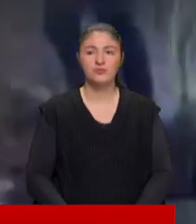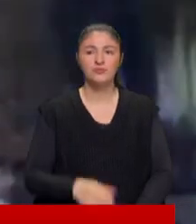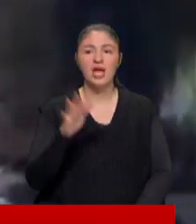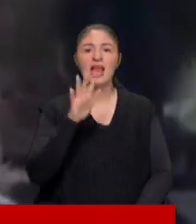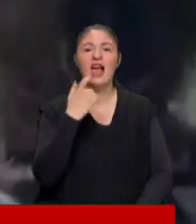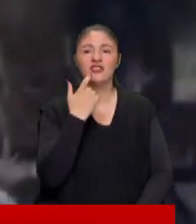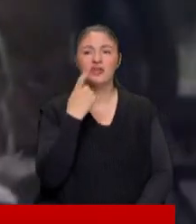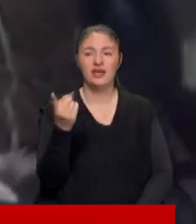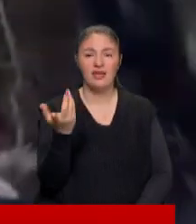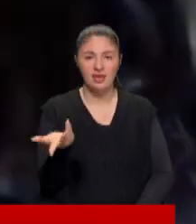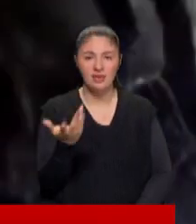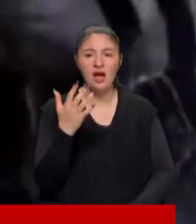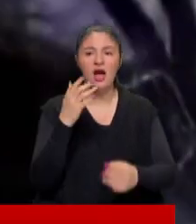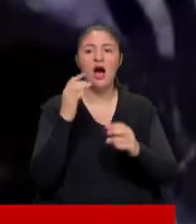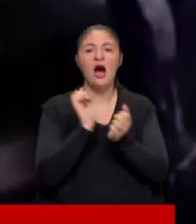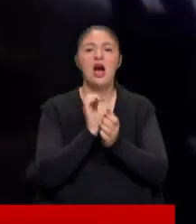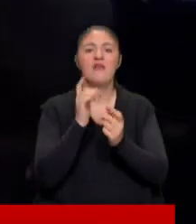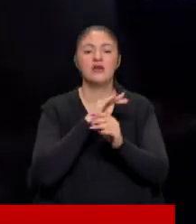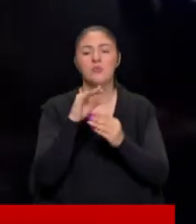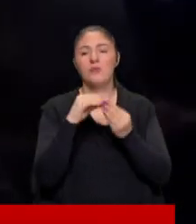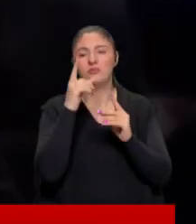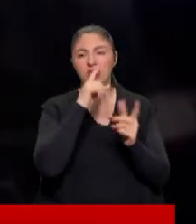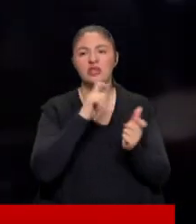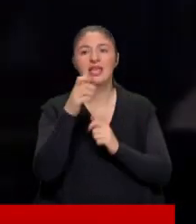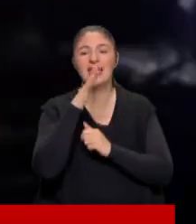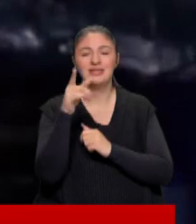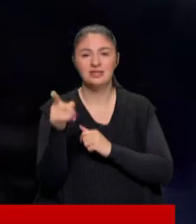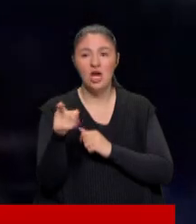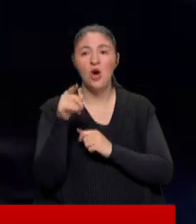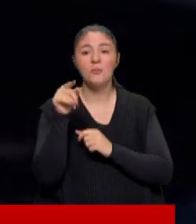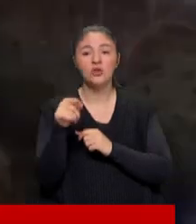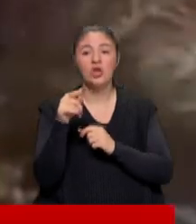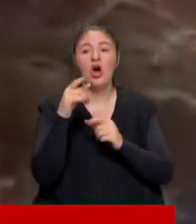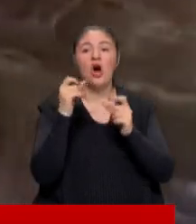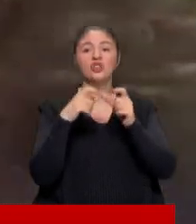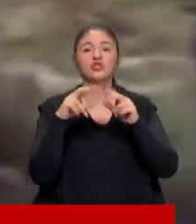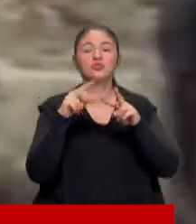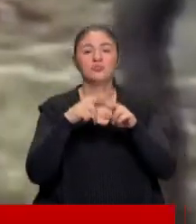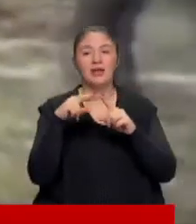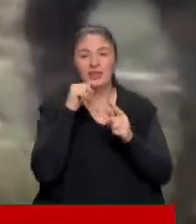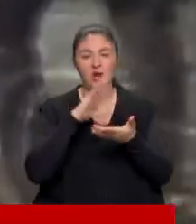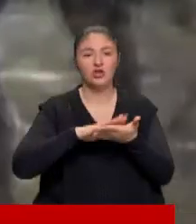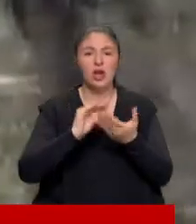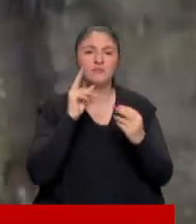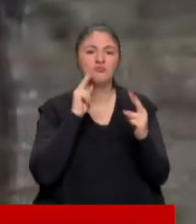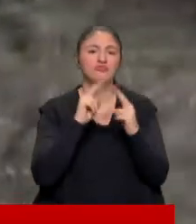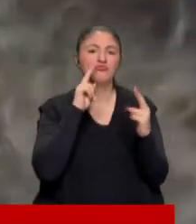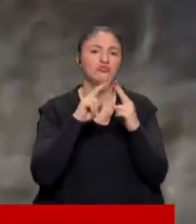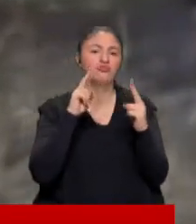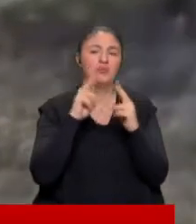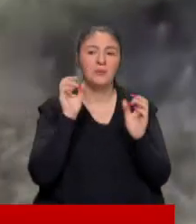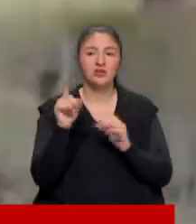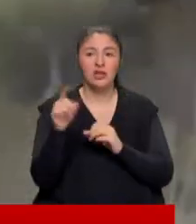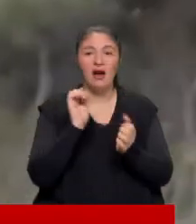50 yaşındaydı Mehmet Hakkan. Ailevi sorunlar nedeniyle taşındı Denizli'ye. Burada Osman çiftçili arkadaş oldular. Sık sık görüşmeye